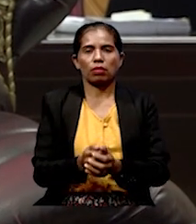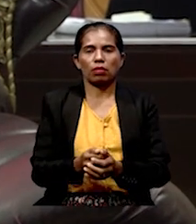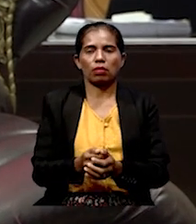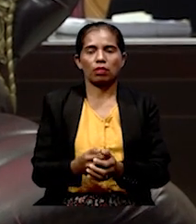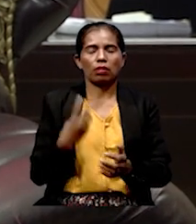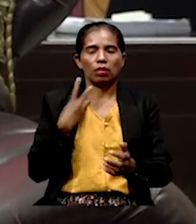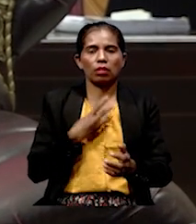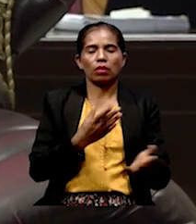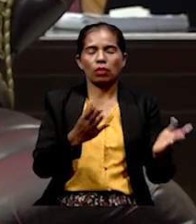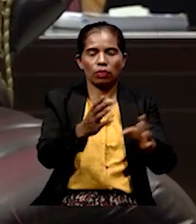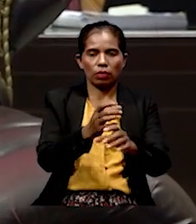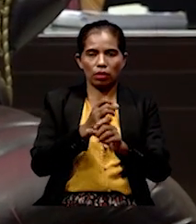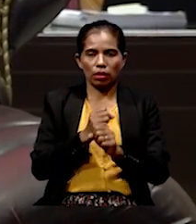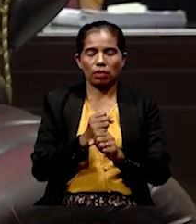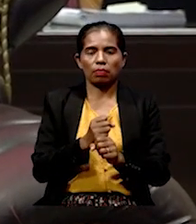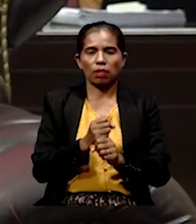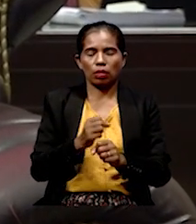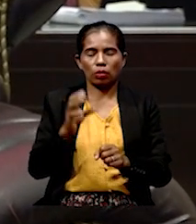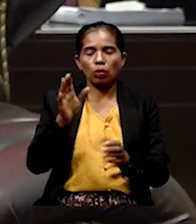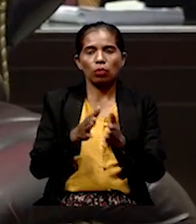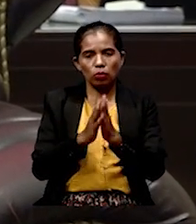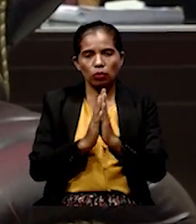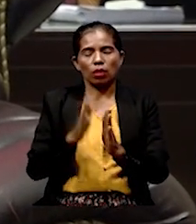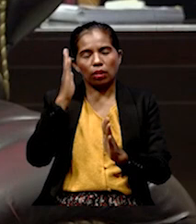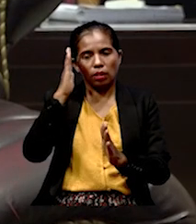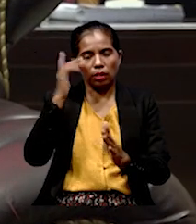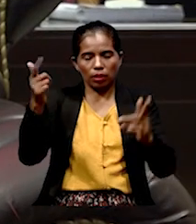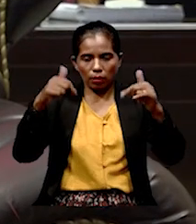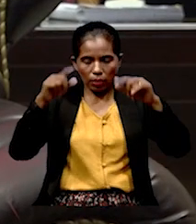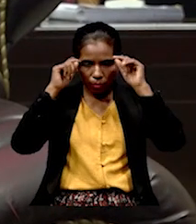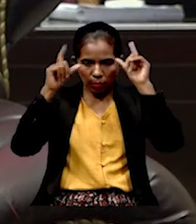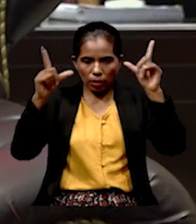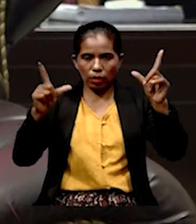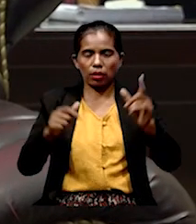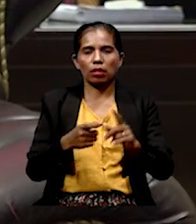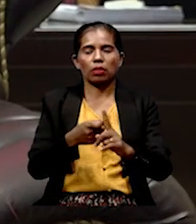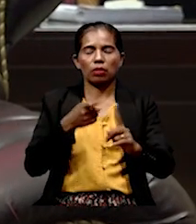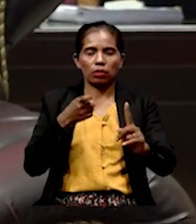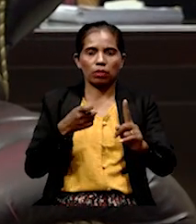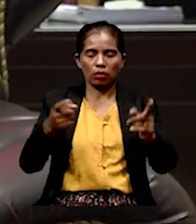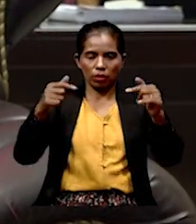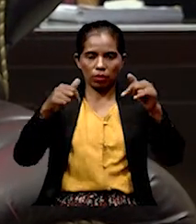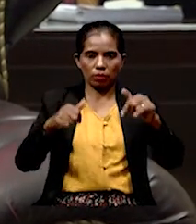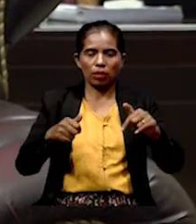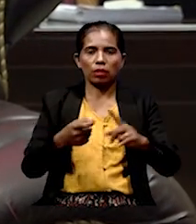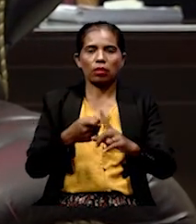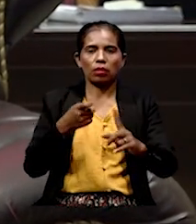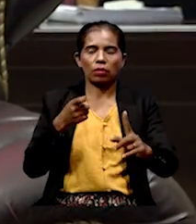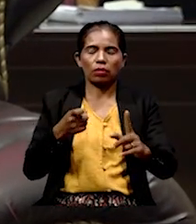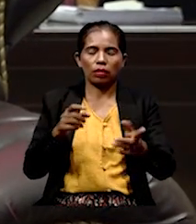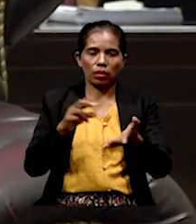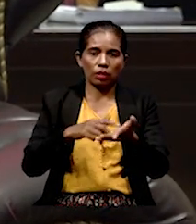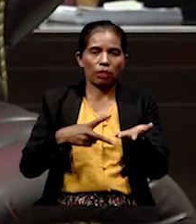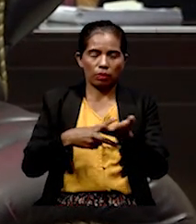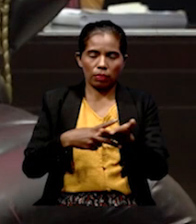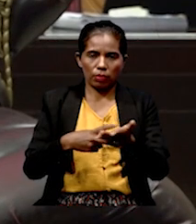foti kadan pal haro identifikasaun sira tama ya Timor Leste ni legal di husi frontera terrestre ya tan visto tan ahorita